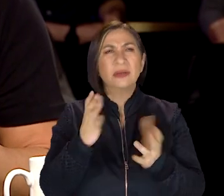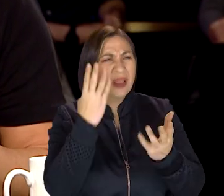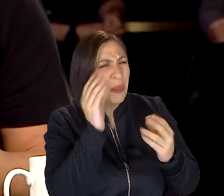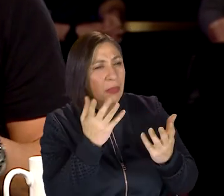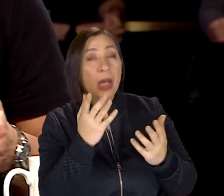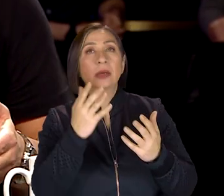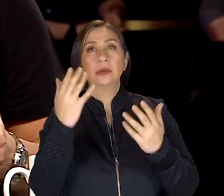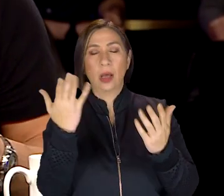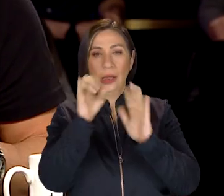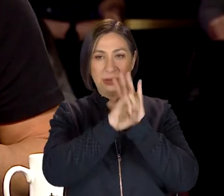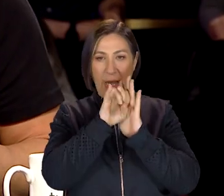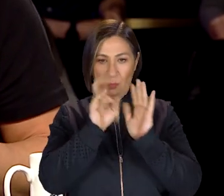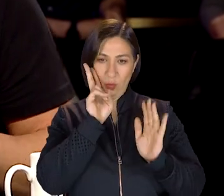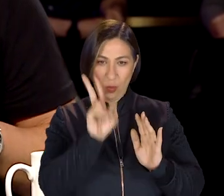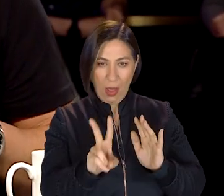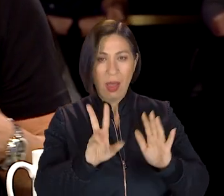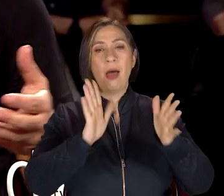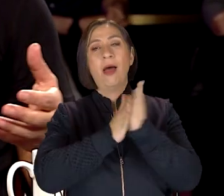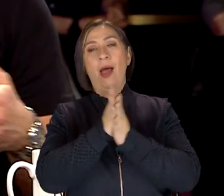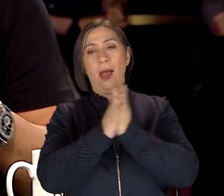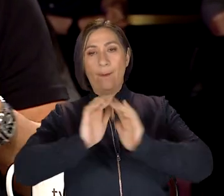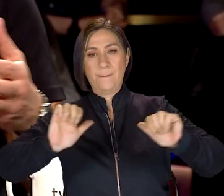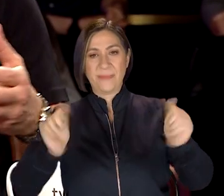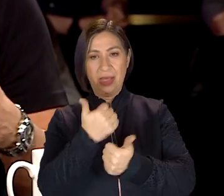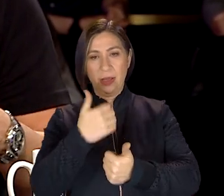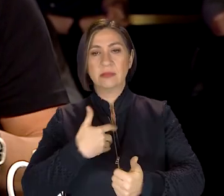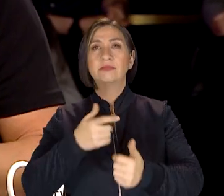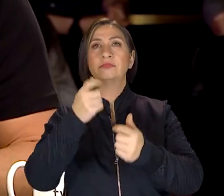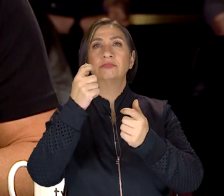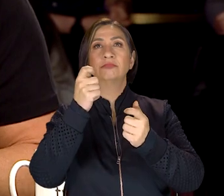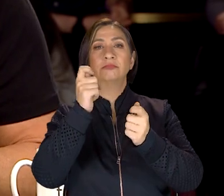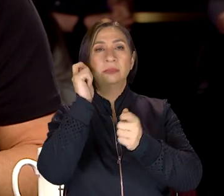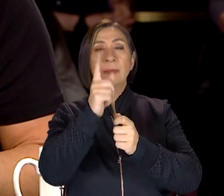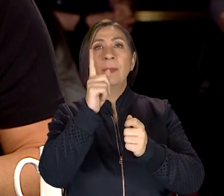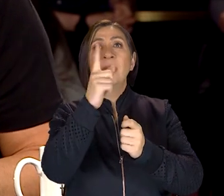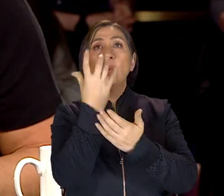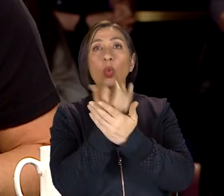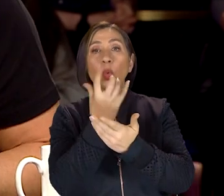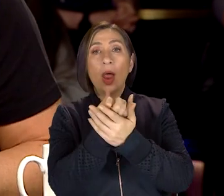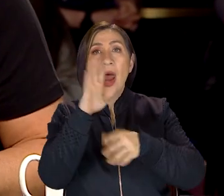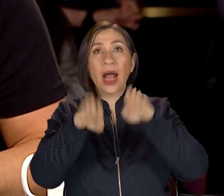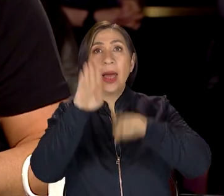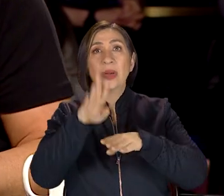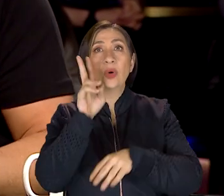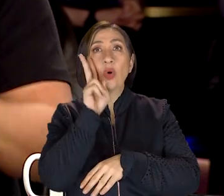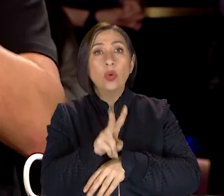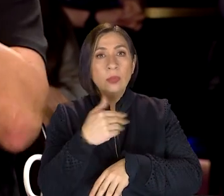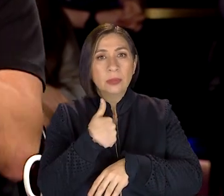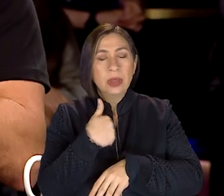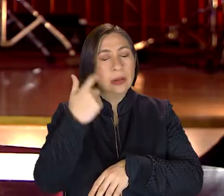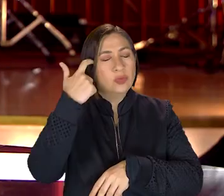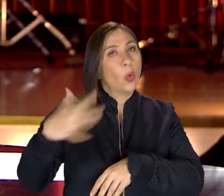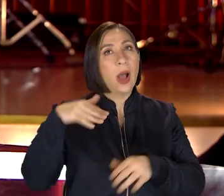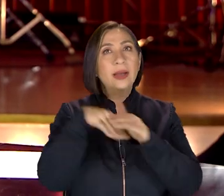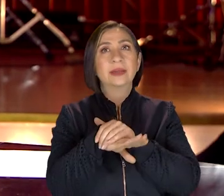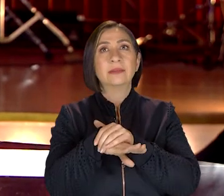dedi. Hani Instagram'daydı. Hı. Hani çok güzel. Hı. Ya bugün bir uygulamanın reklamını gördüm Okan. Ya